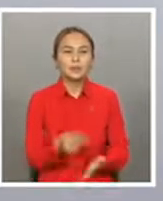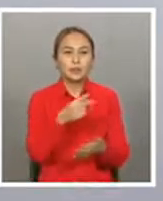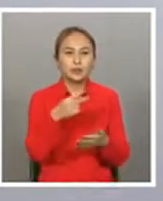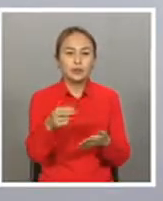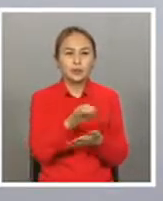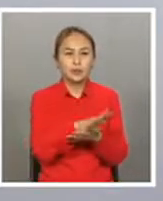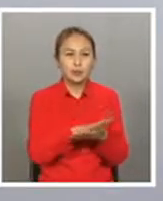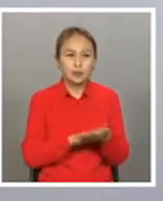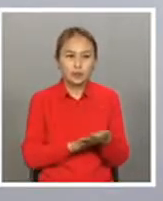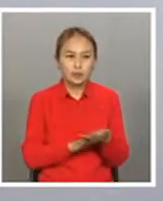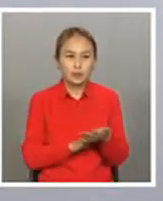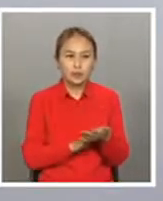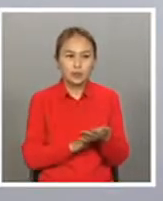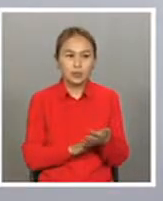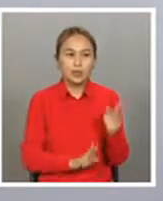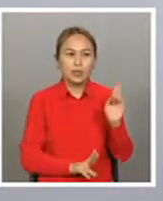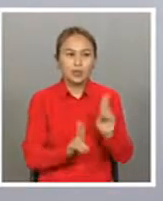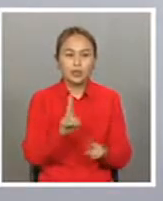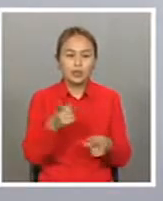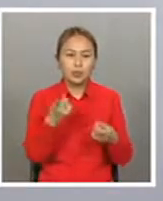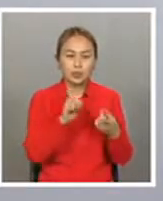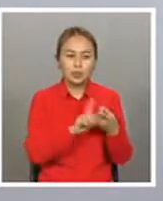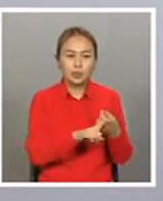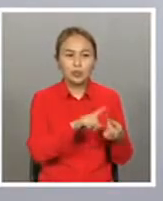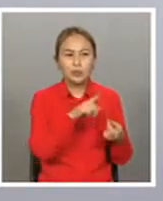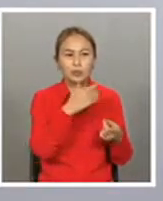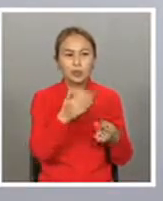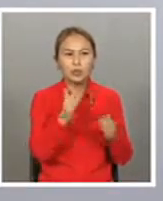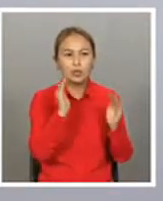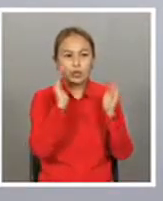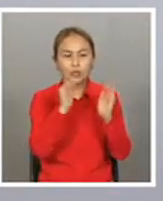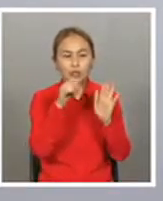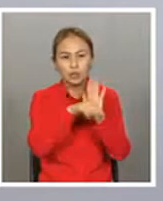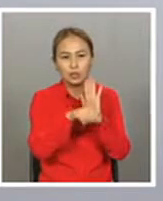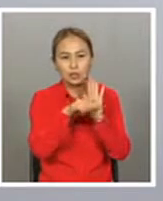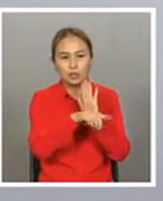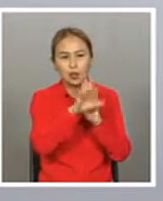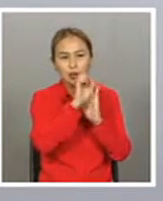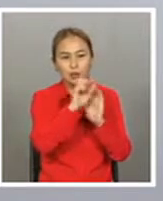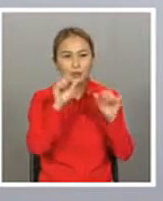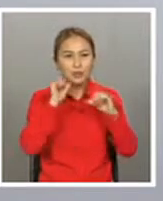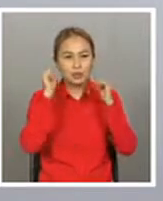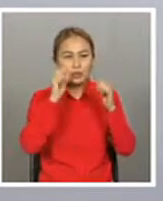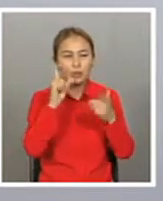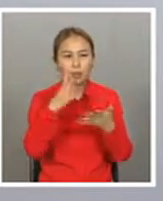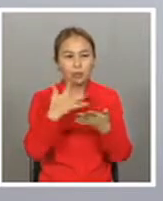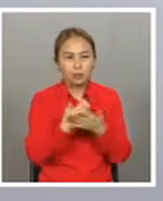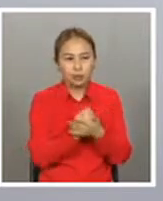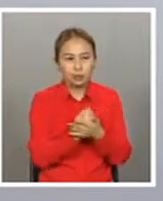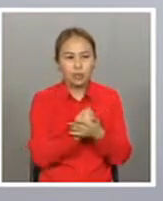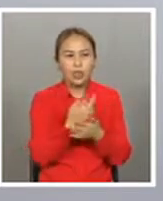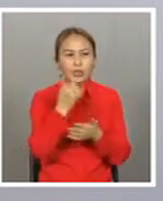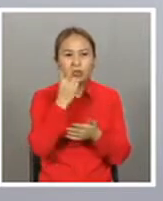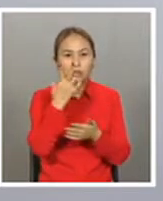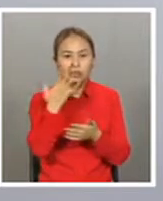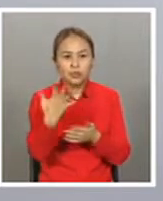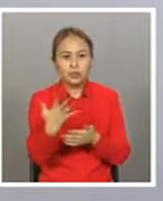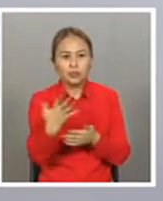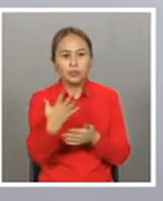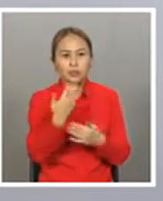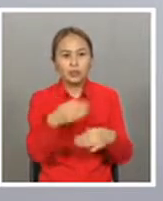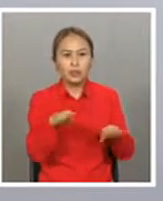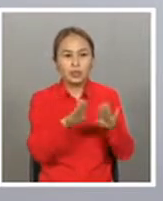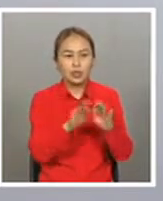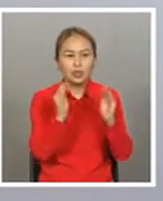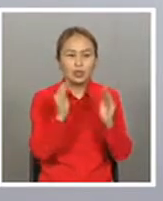жалғастырамыз. Ереже бойынша балалар, мына жақшаның ішінде тұрған белгісізді табу үшін 25-ті мына жақшаның